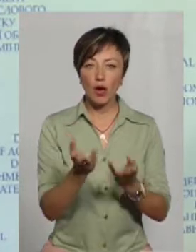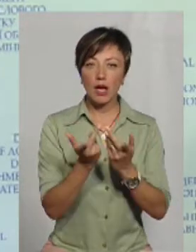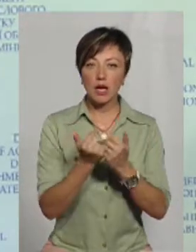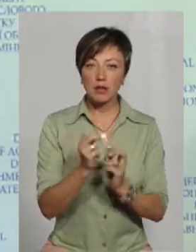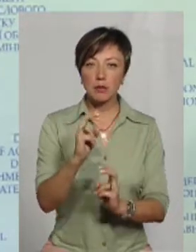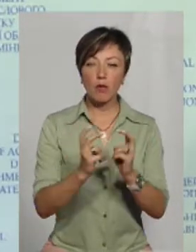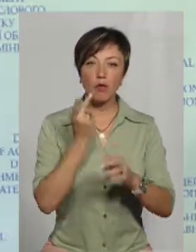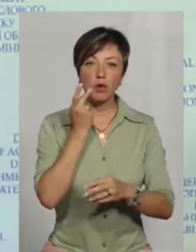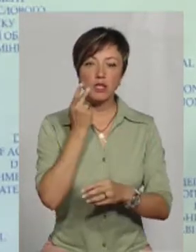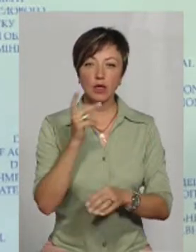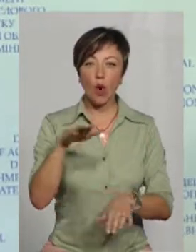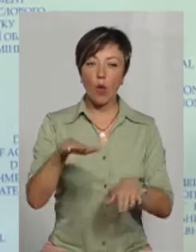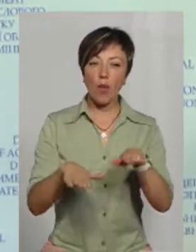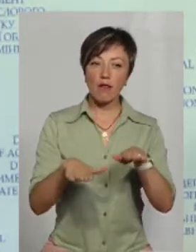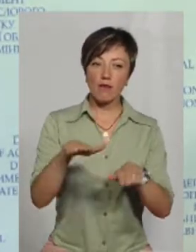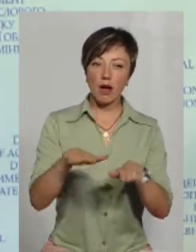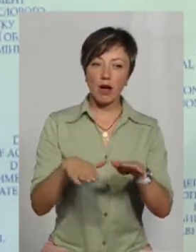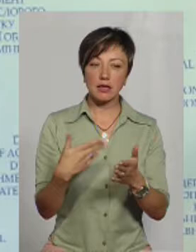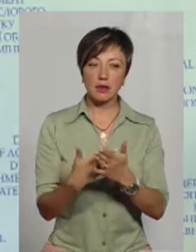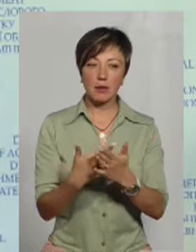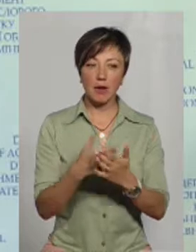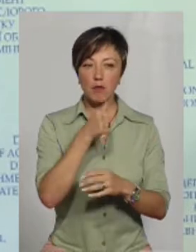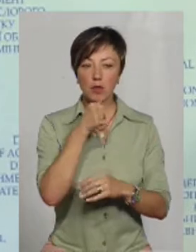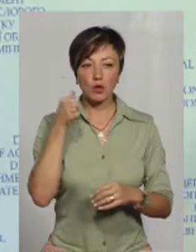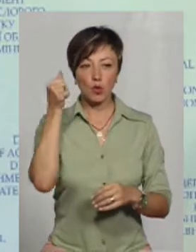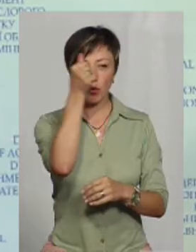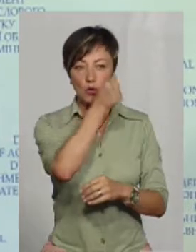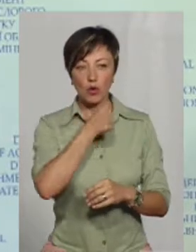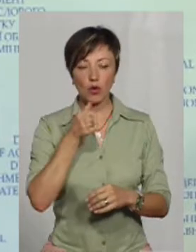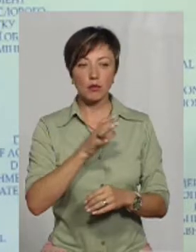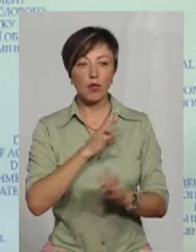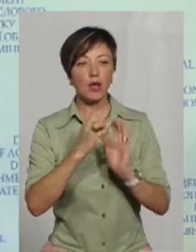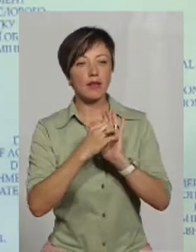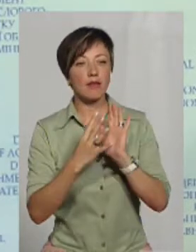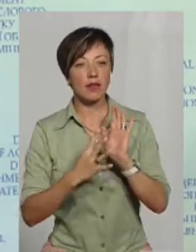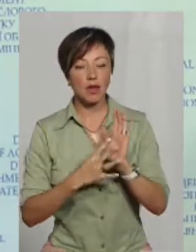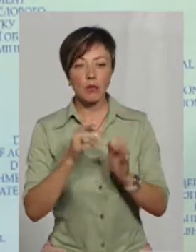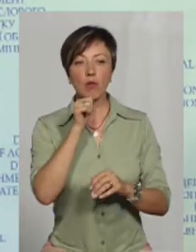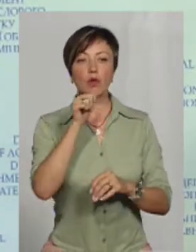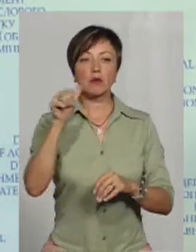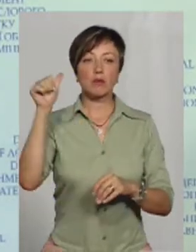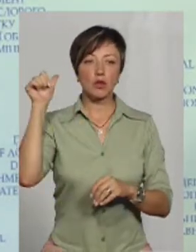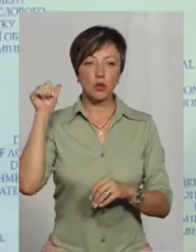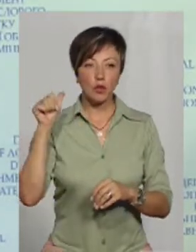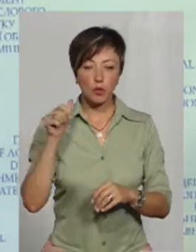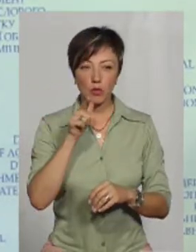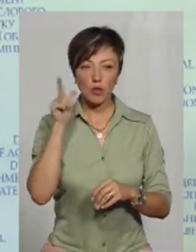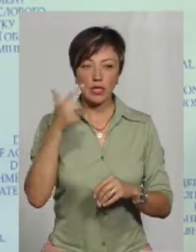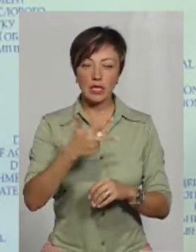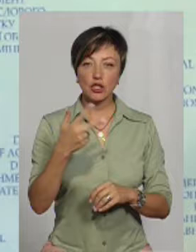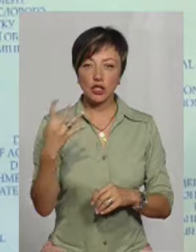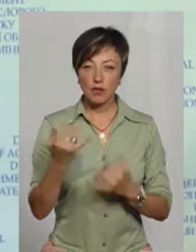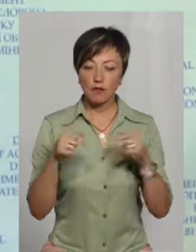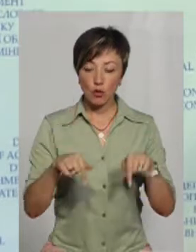підприємств постійно коливається. Наприклад, в минулому році їх було 19, а позаминулому році 34, в цьому